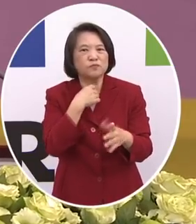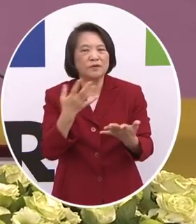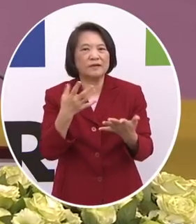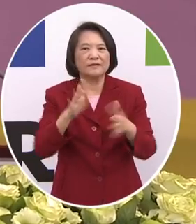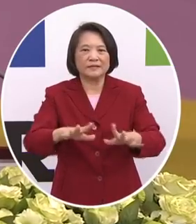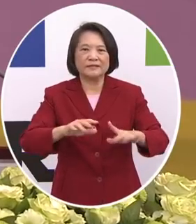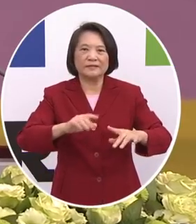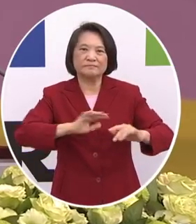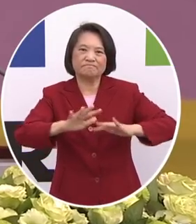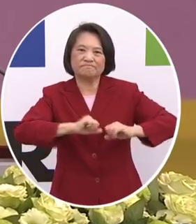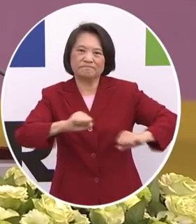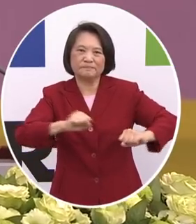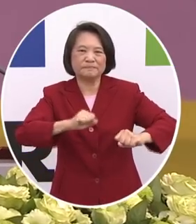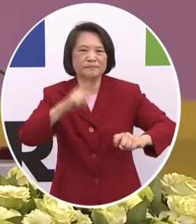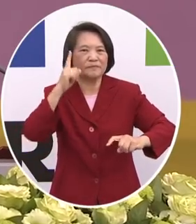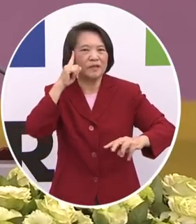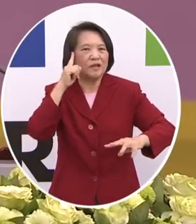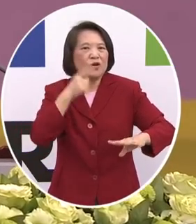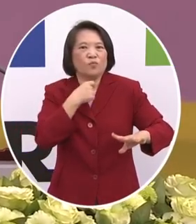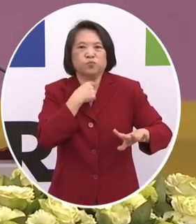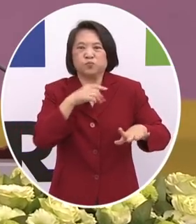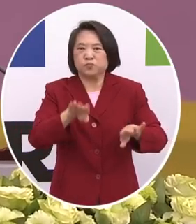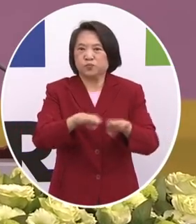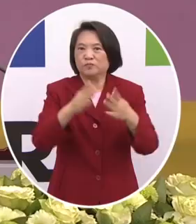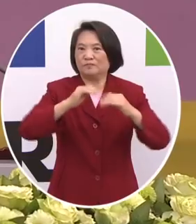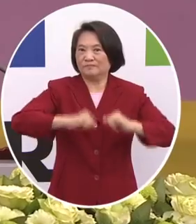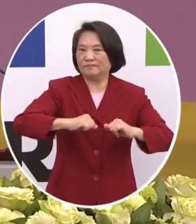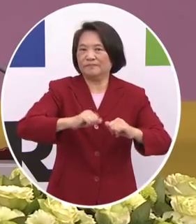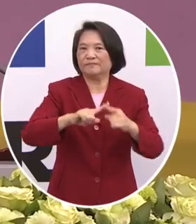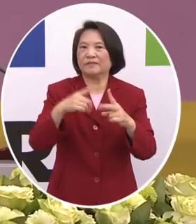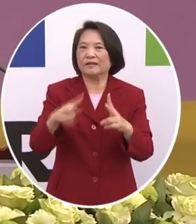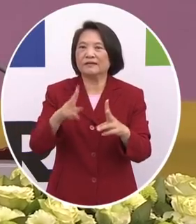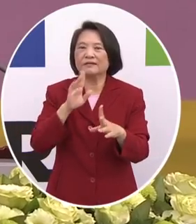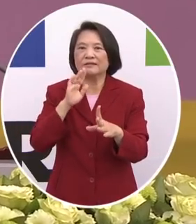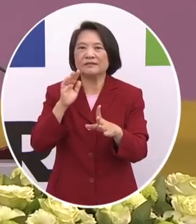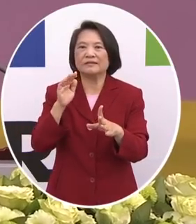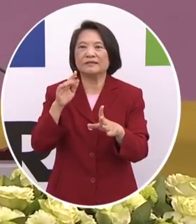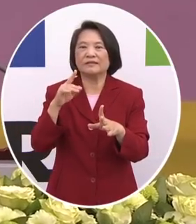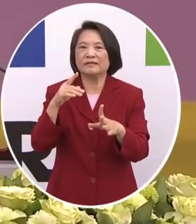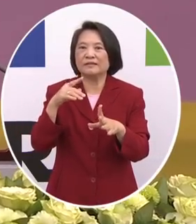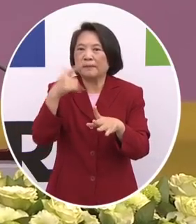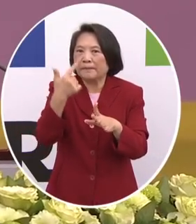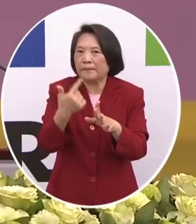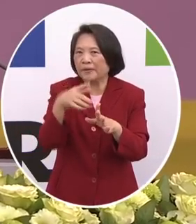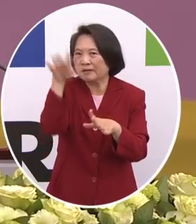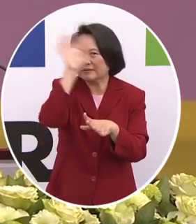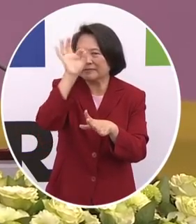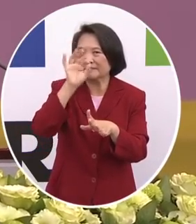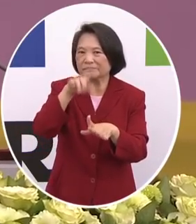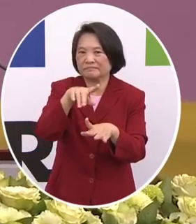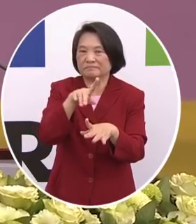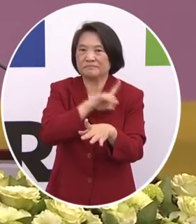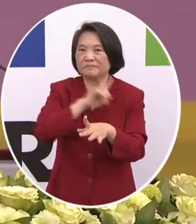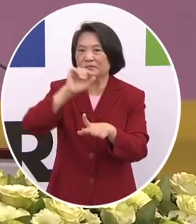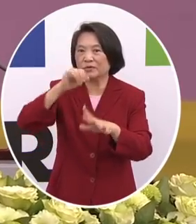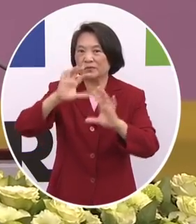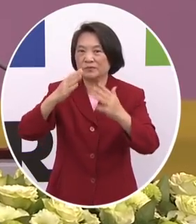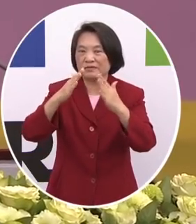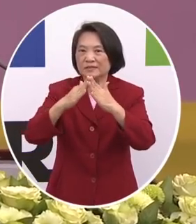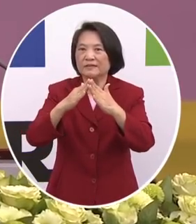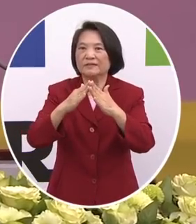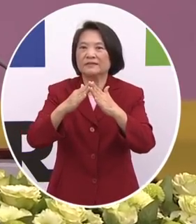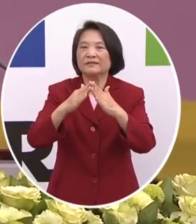发现机遇，如何在变动中找出国家最佳的战略